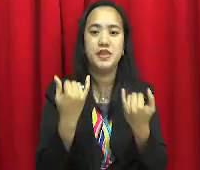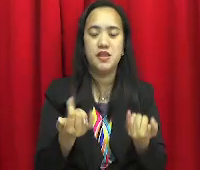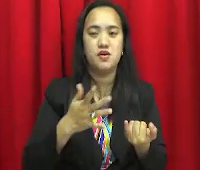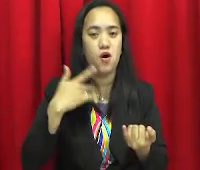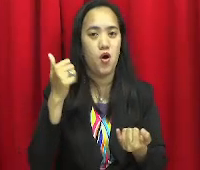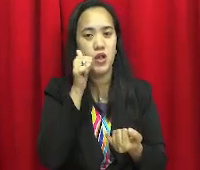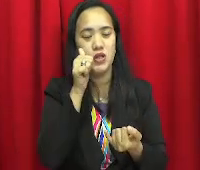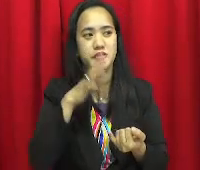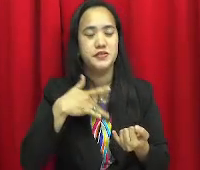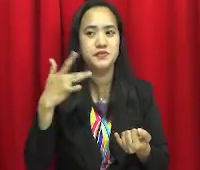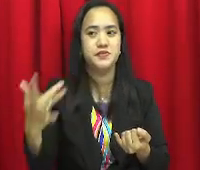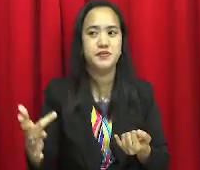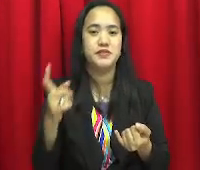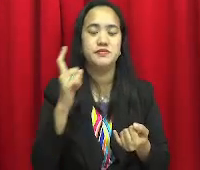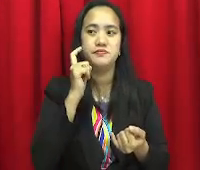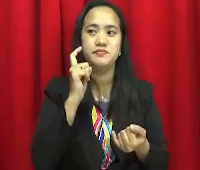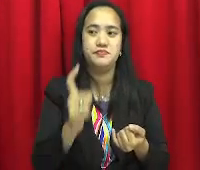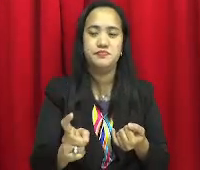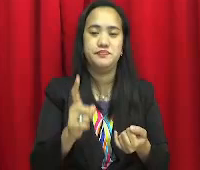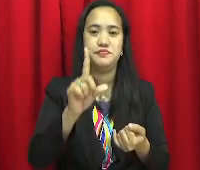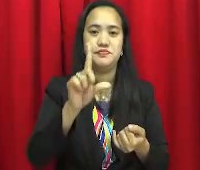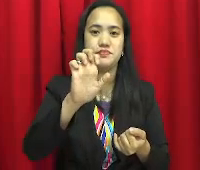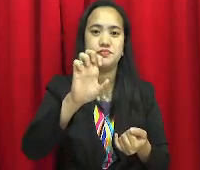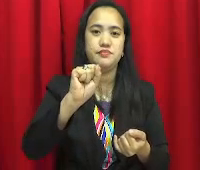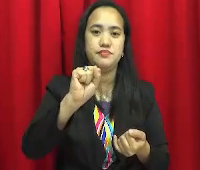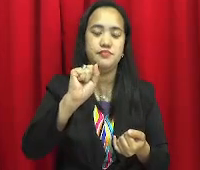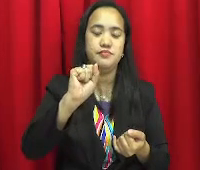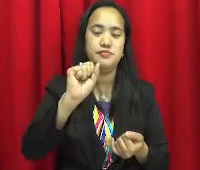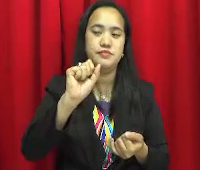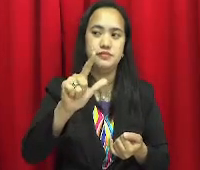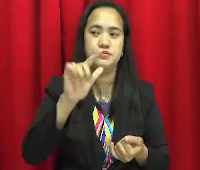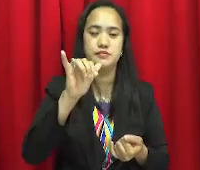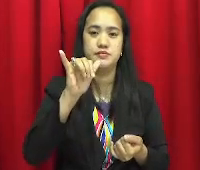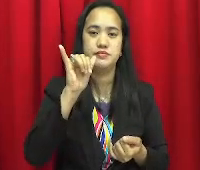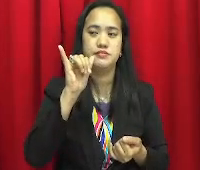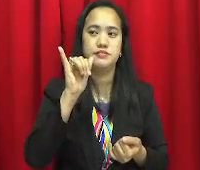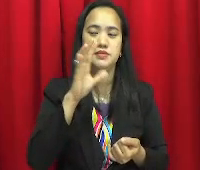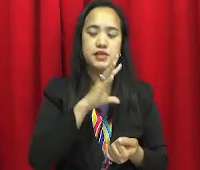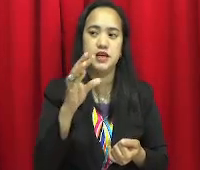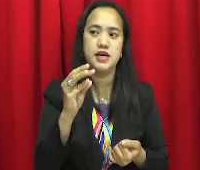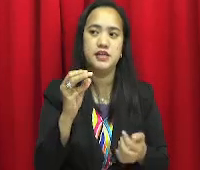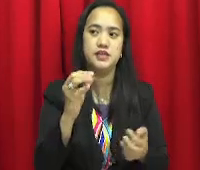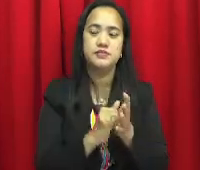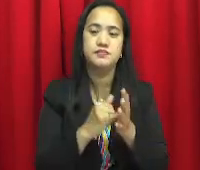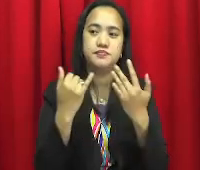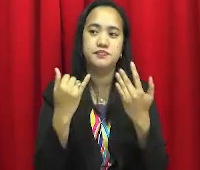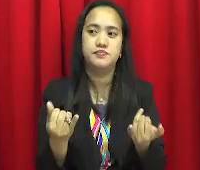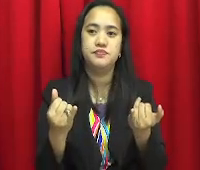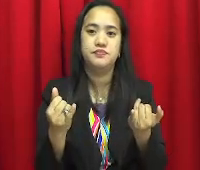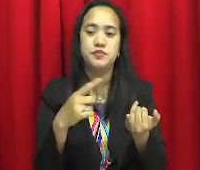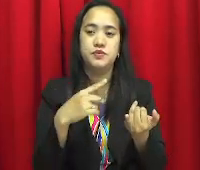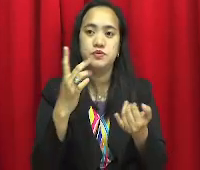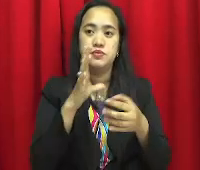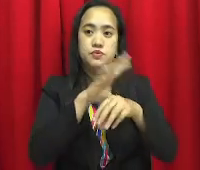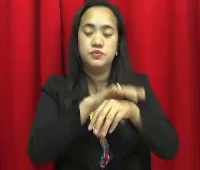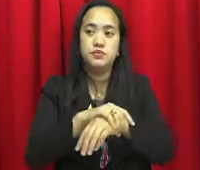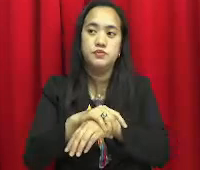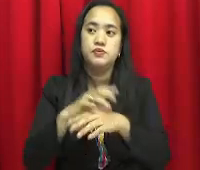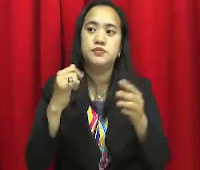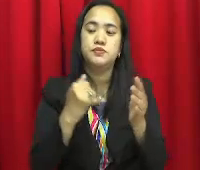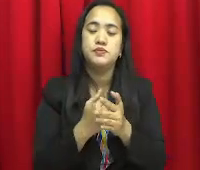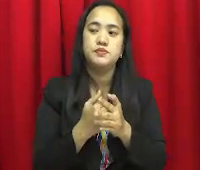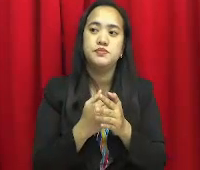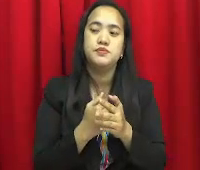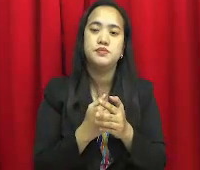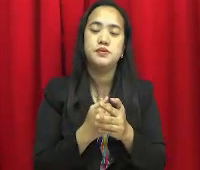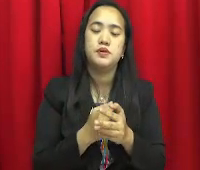yung sinasabi ni Ma'am Lesley, yung kalagayan nila, at yung sinasabi kanina sa paghawak ng pera, sabi nga ni Sir Willie, dahil yan